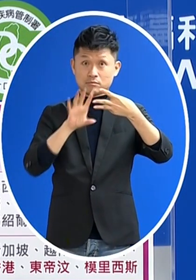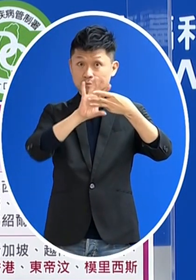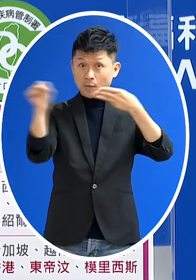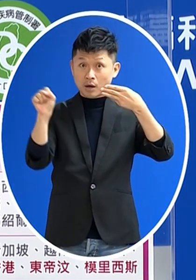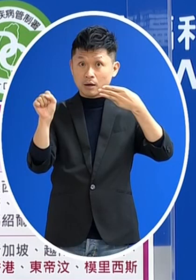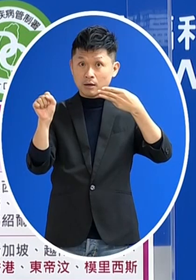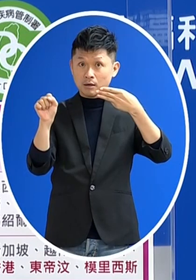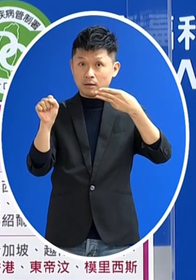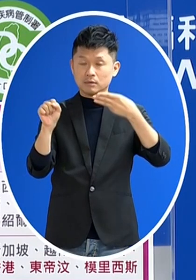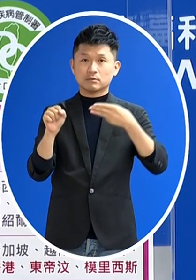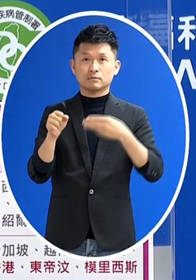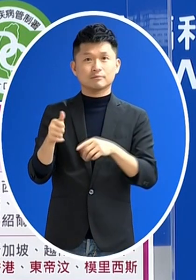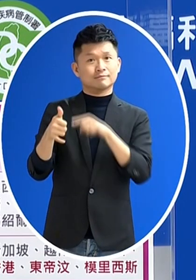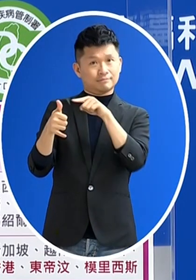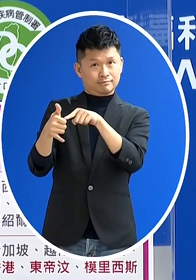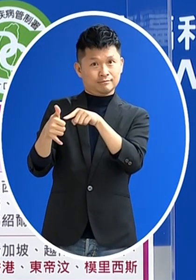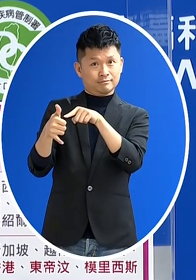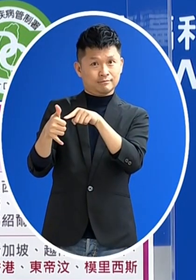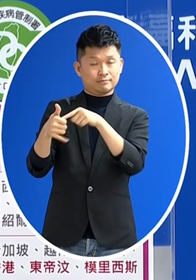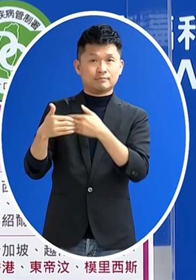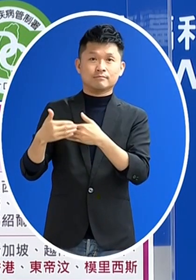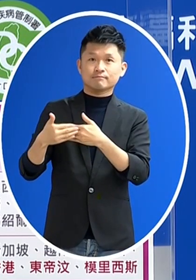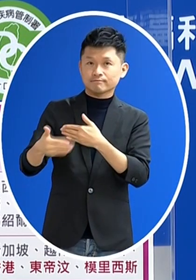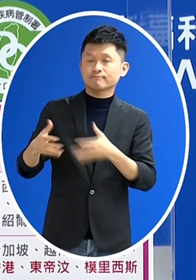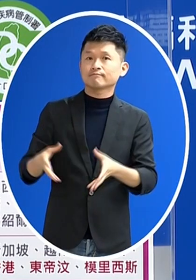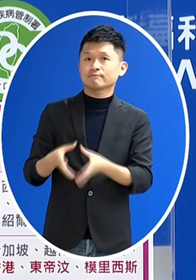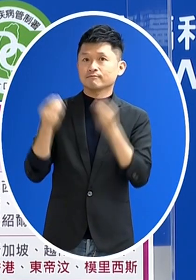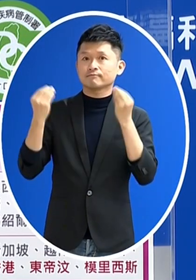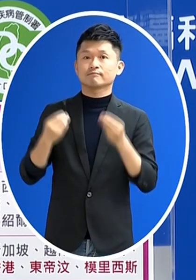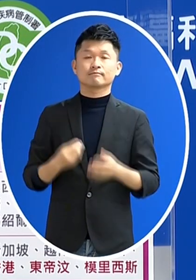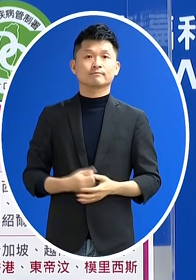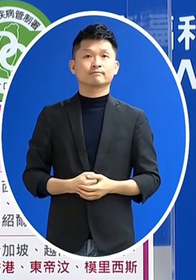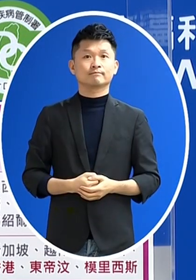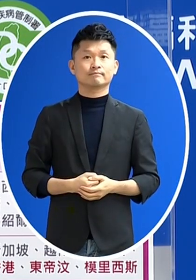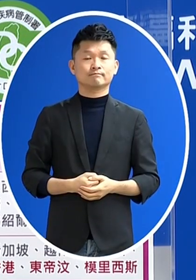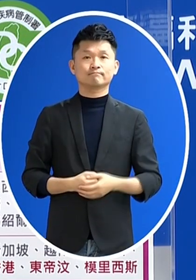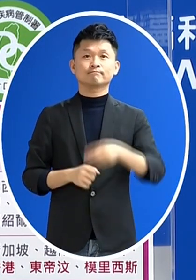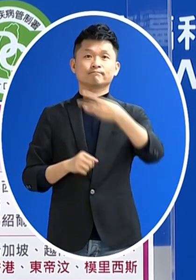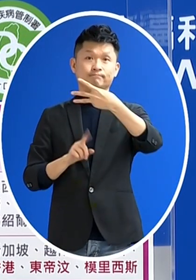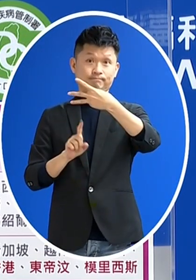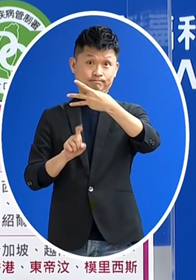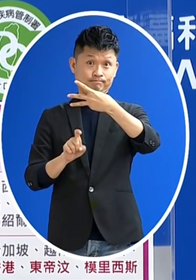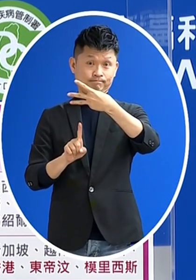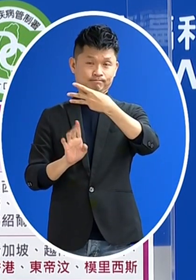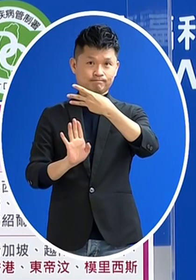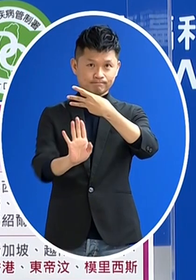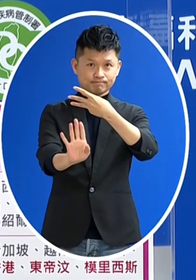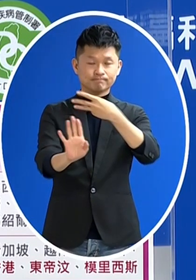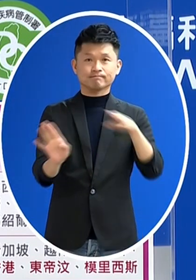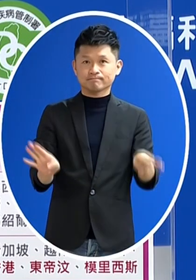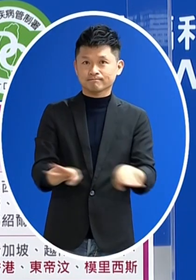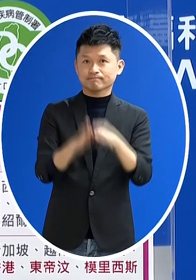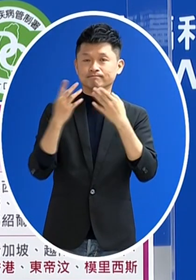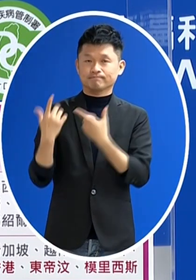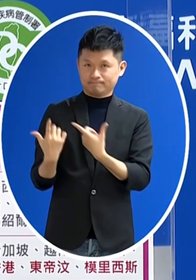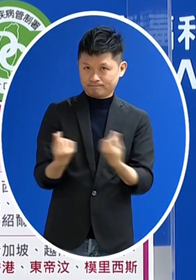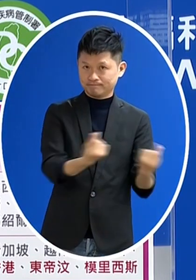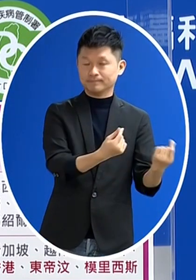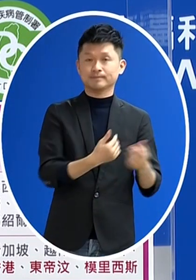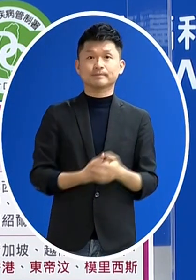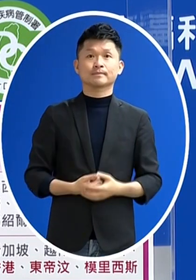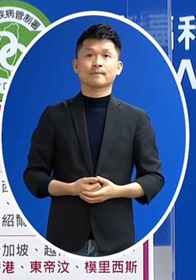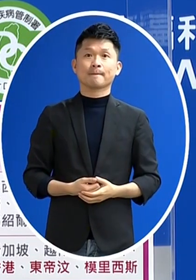那时候我们就会解就是要解隔离那从3月11日起来实施。那经过专